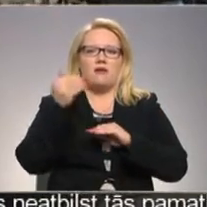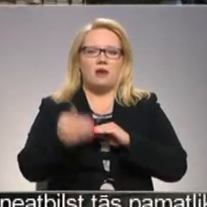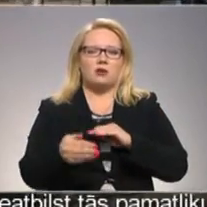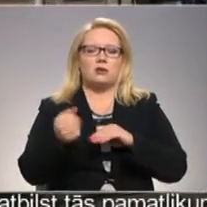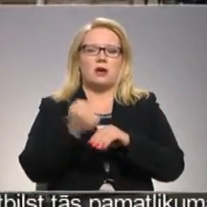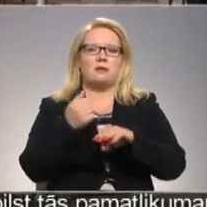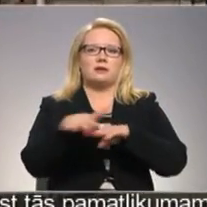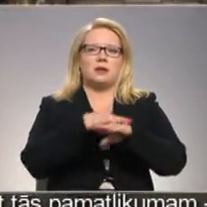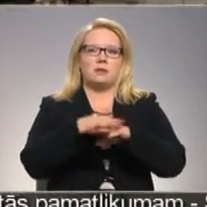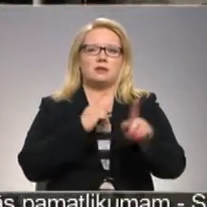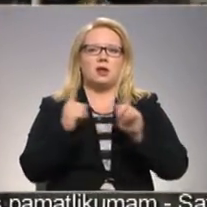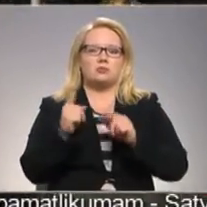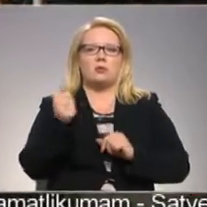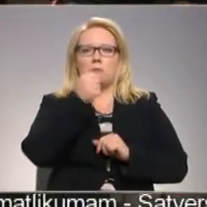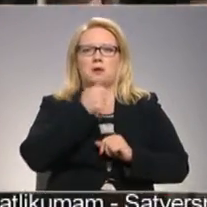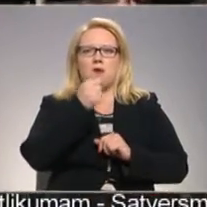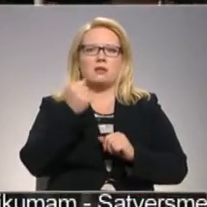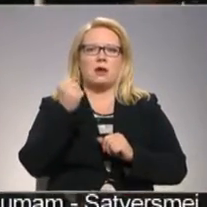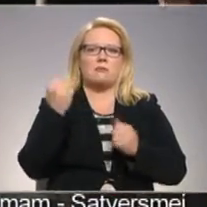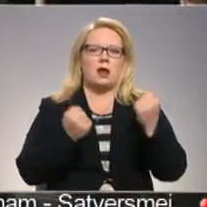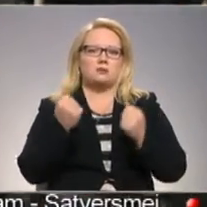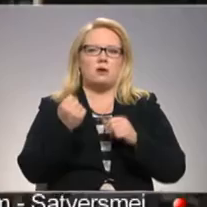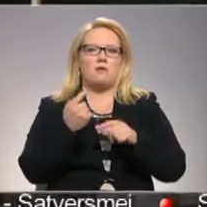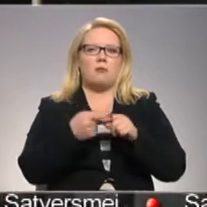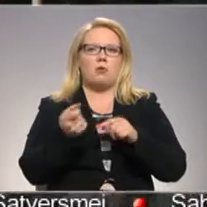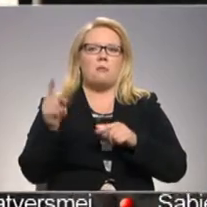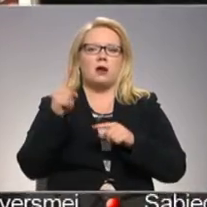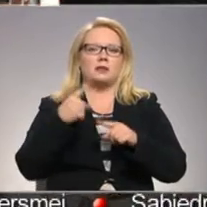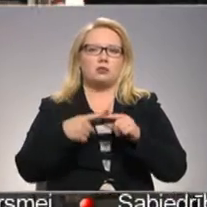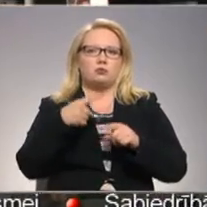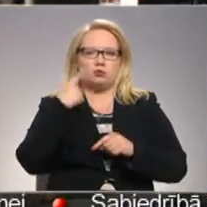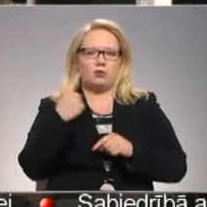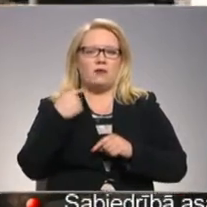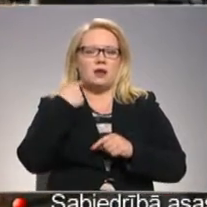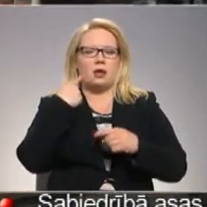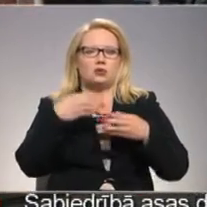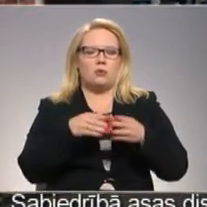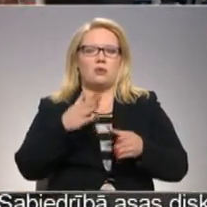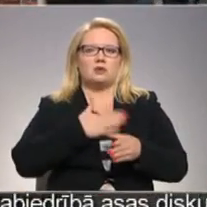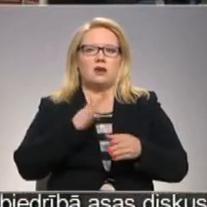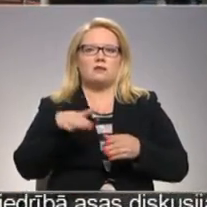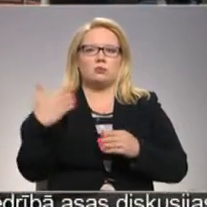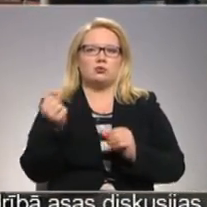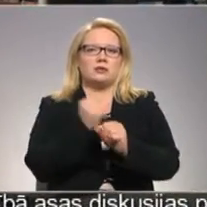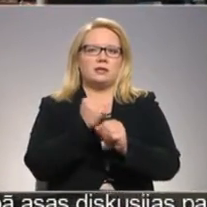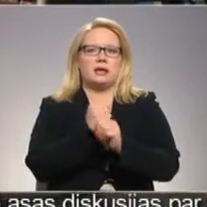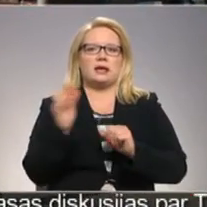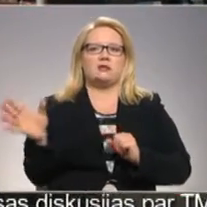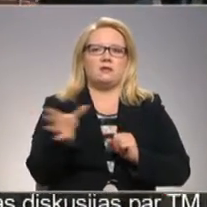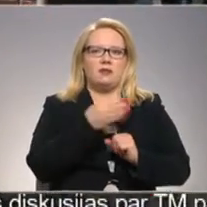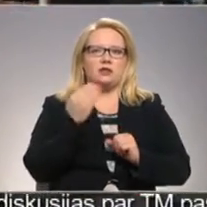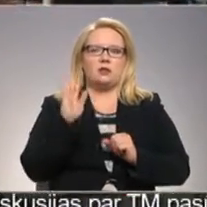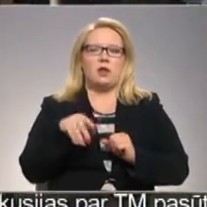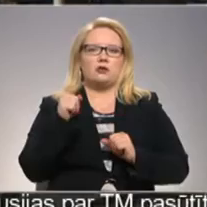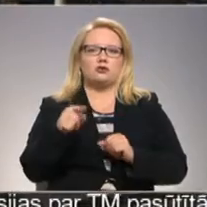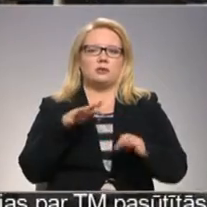gan sabiedriskajam transportam, gan privātiem transportam var pat pārsniegt pusstundu. Vai Rīgas doma no savas puses ir izdarījusi visu, lai